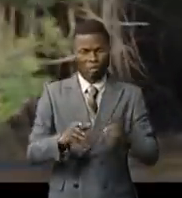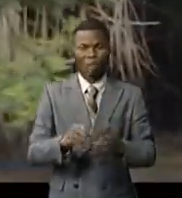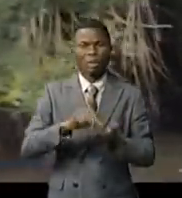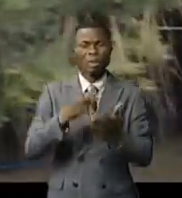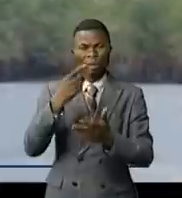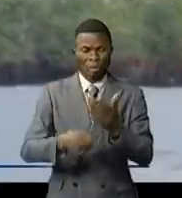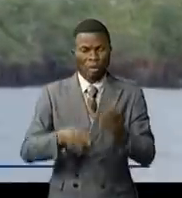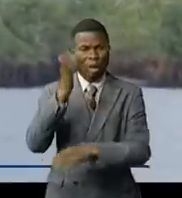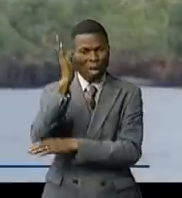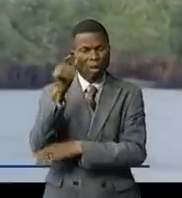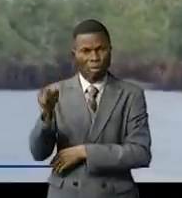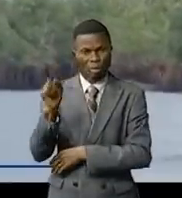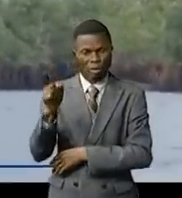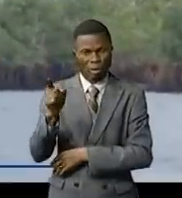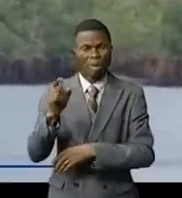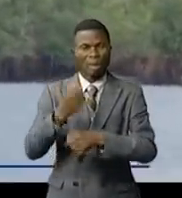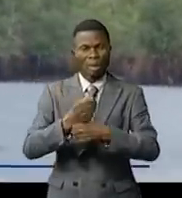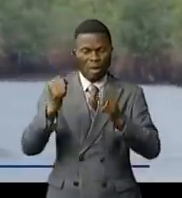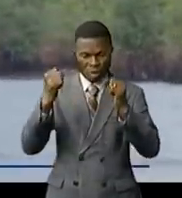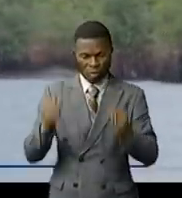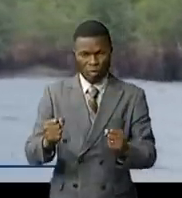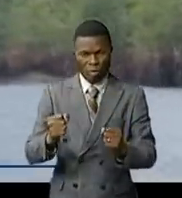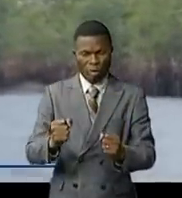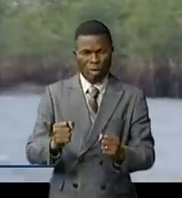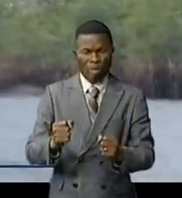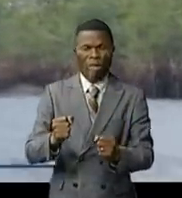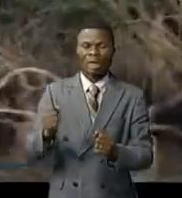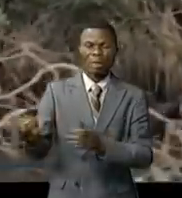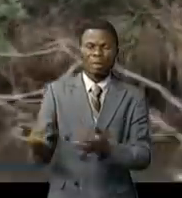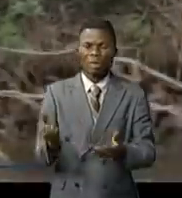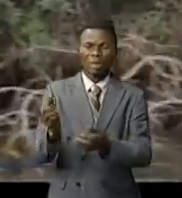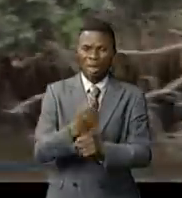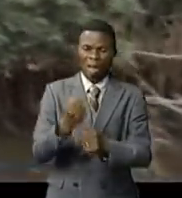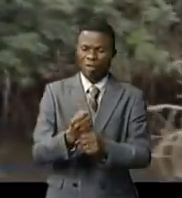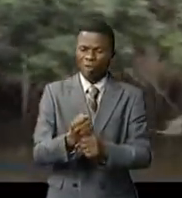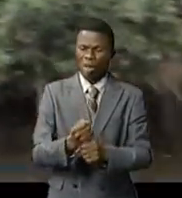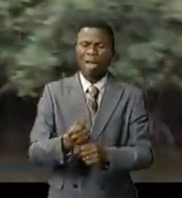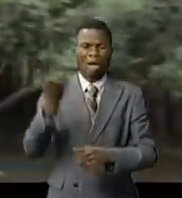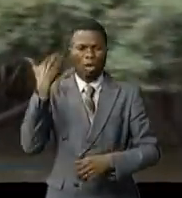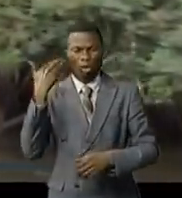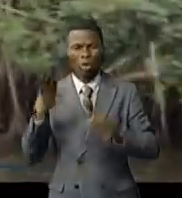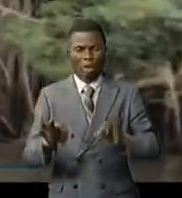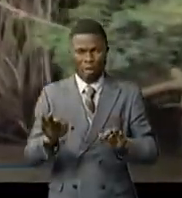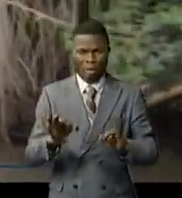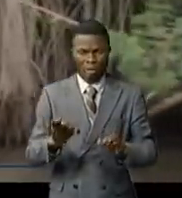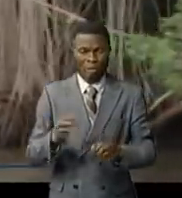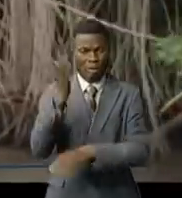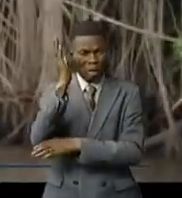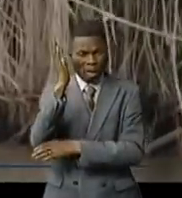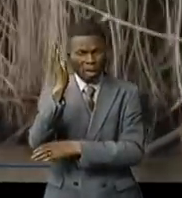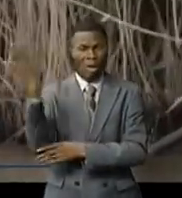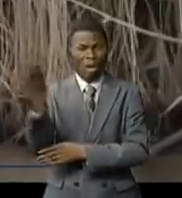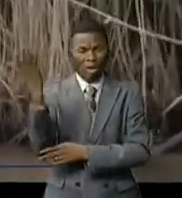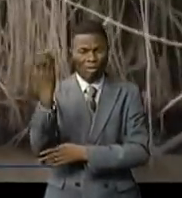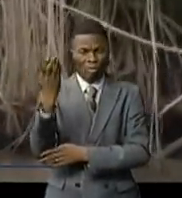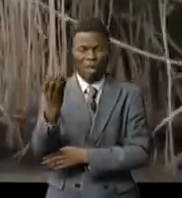termes, la mangrove stabilise et filtre le sol et les eaux. Les forêts des mangroves absorbent 4 à 5 fois plus de